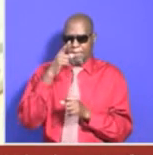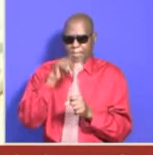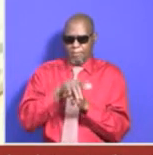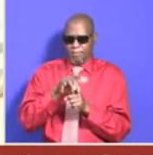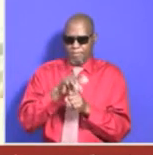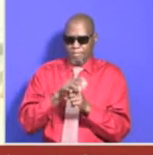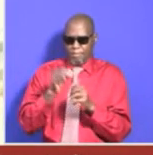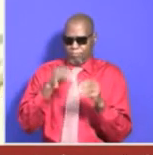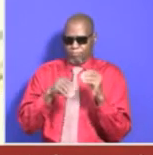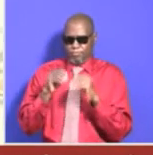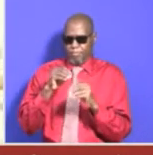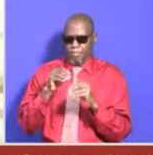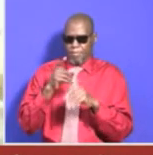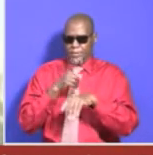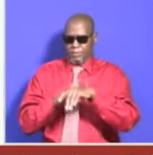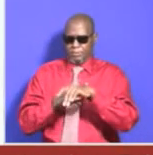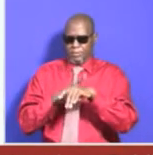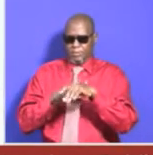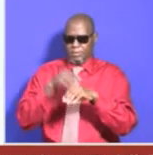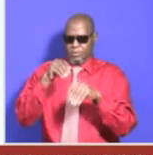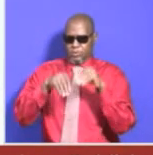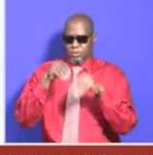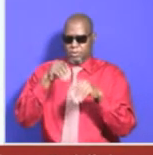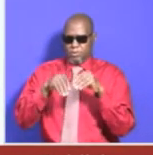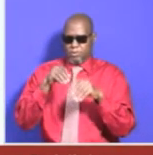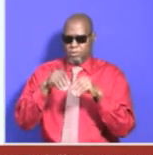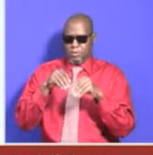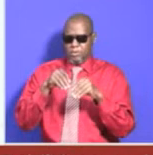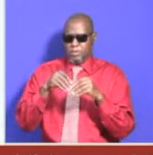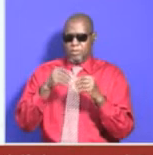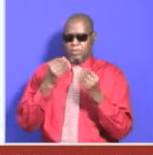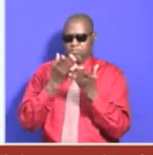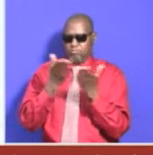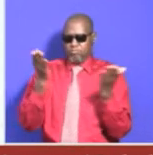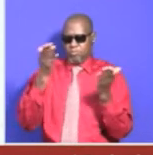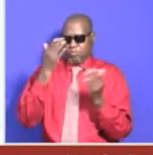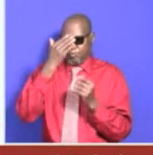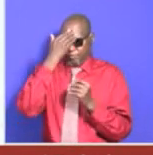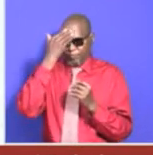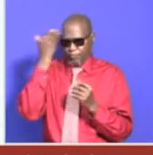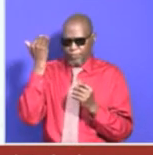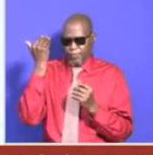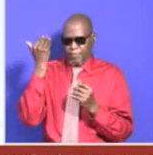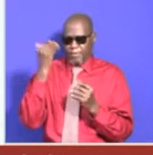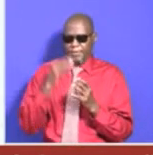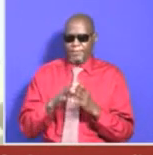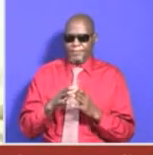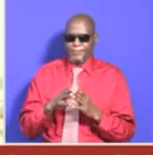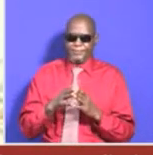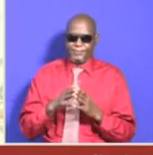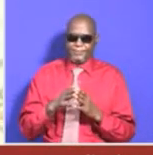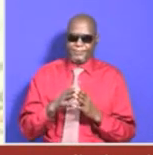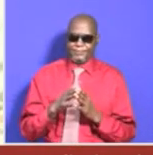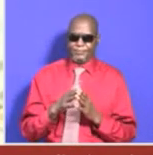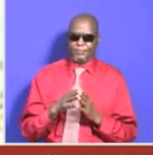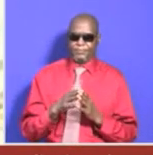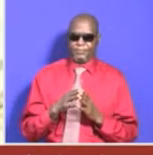sana. Lakini ilipofika wakati wa kura, meda ilimsahau. Wakasahau fadhila.